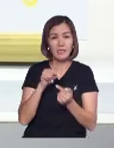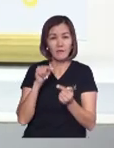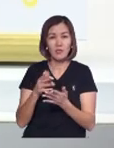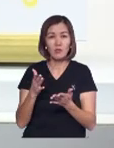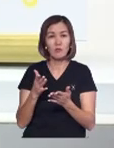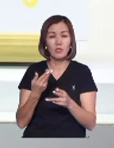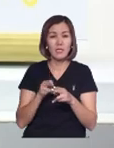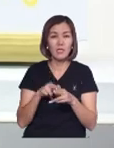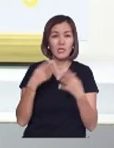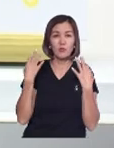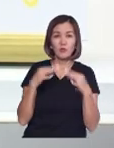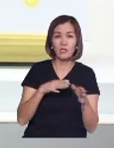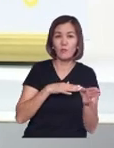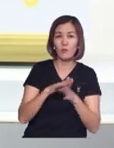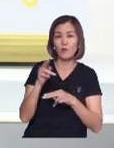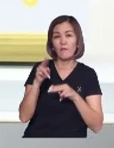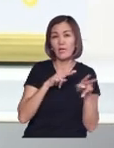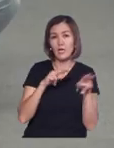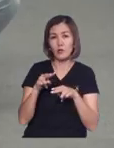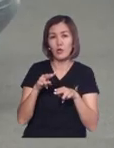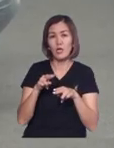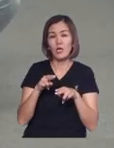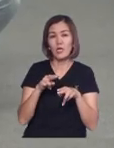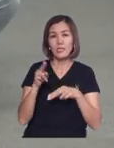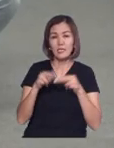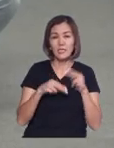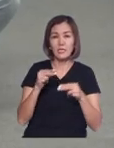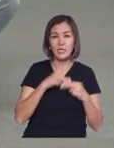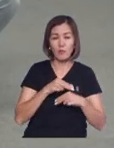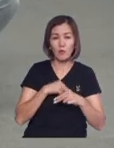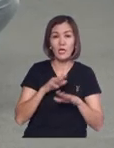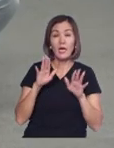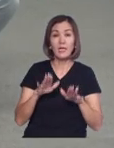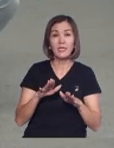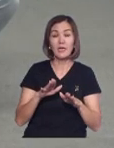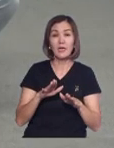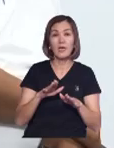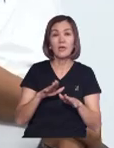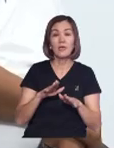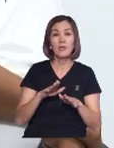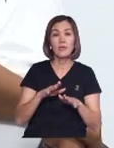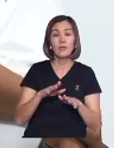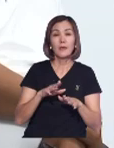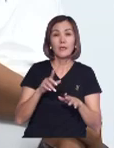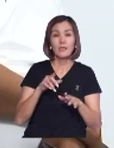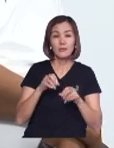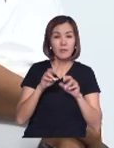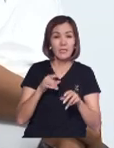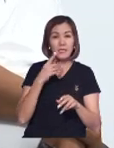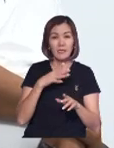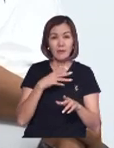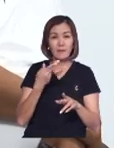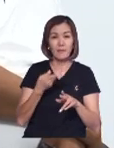соответствующей аккредитацией для осуществления полного контроля хода строительных работ. Однако, по утверждению специалистов,